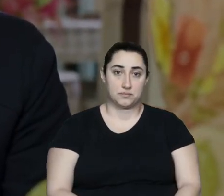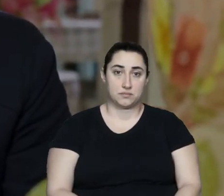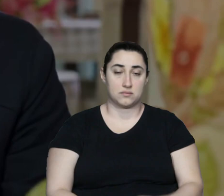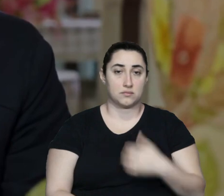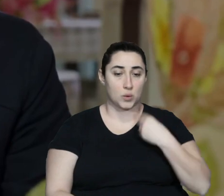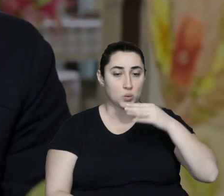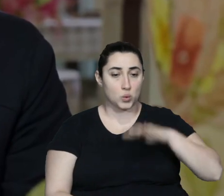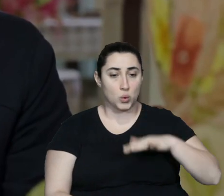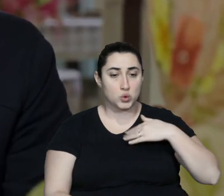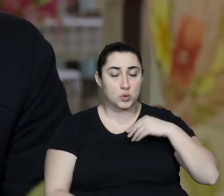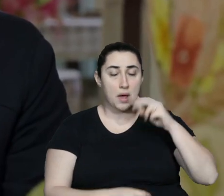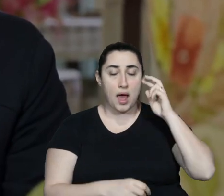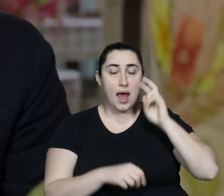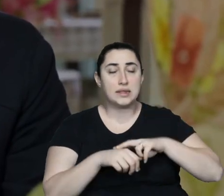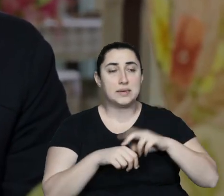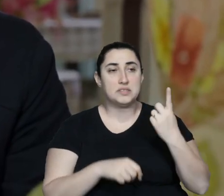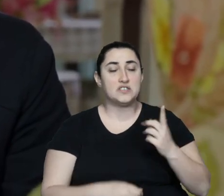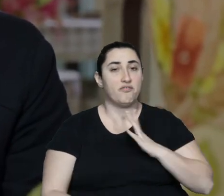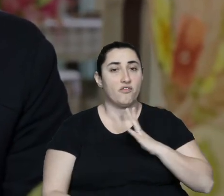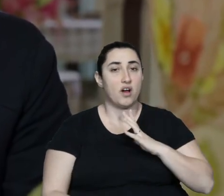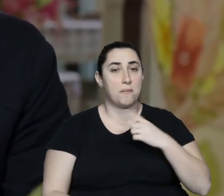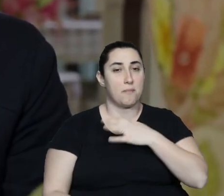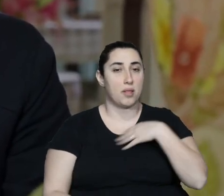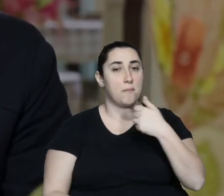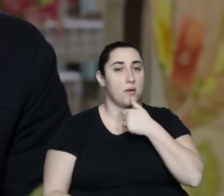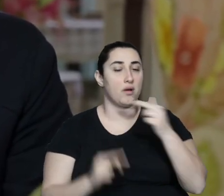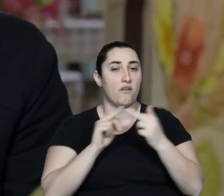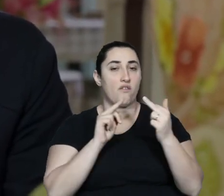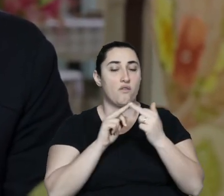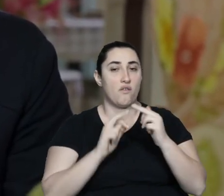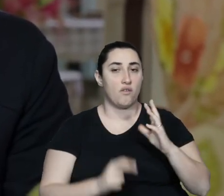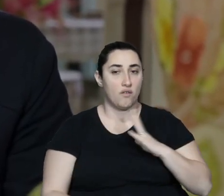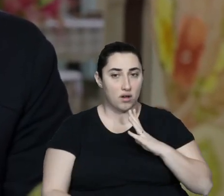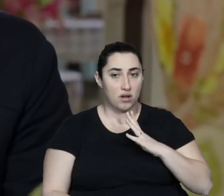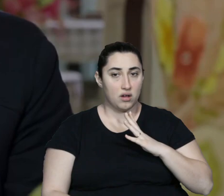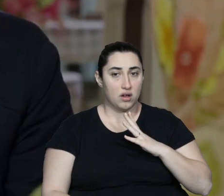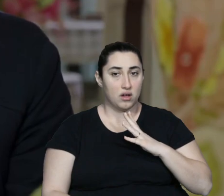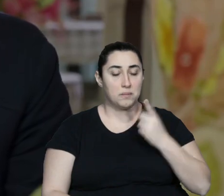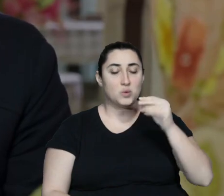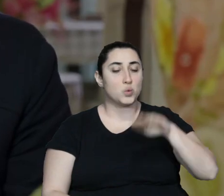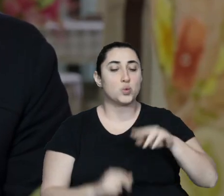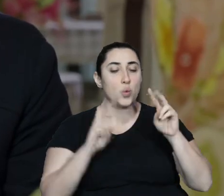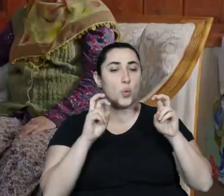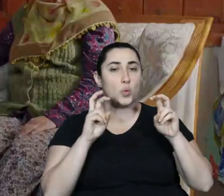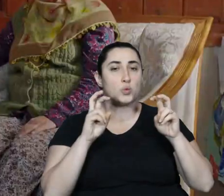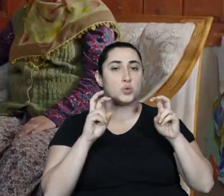Ben çocukluğuma ait bir şey hatırlıyorum. Annemle babam tartışıyorlardı. Bir çocuk